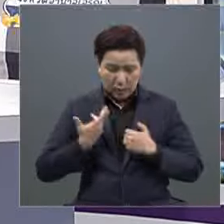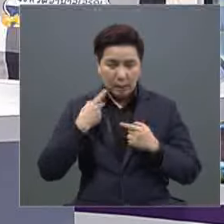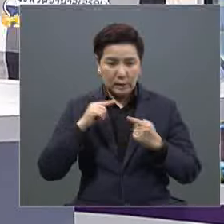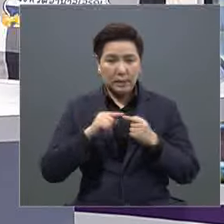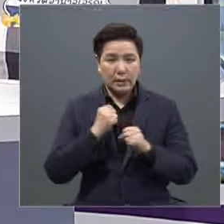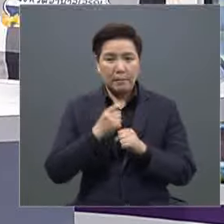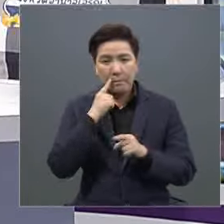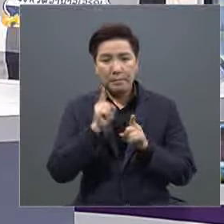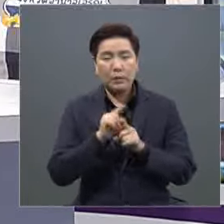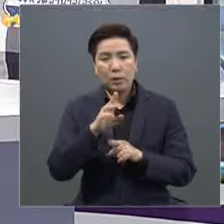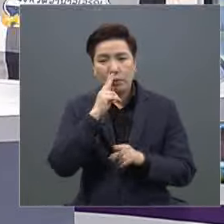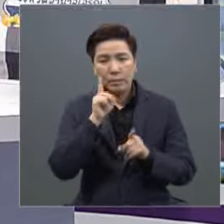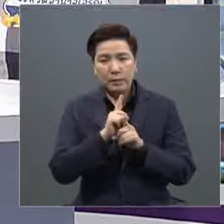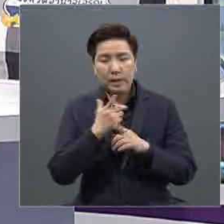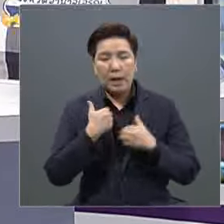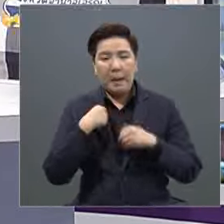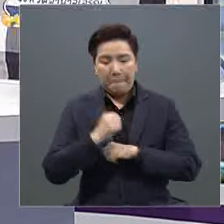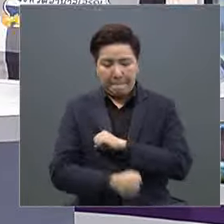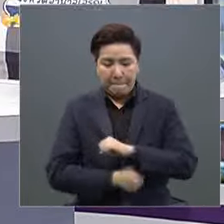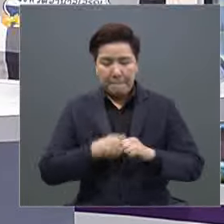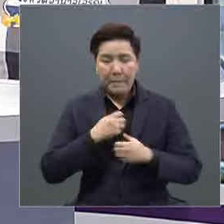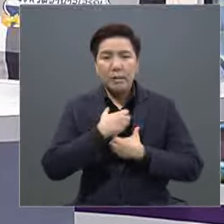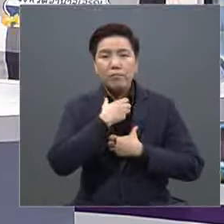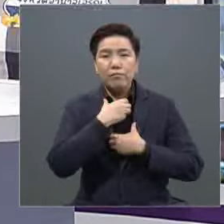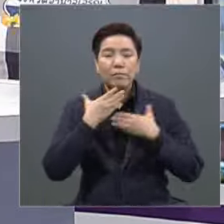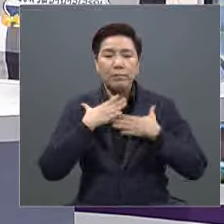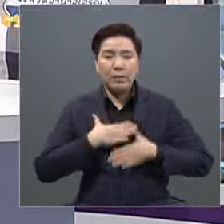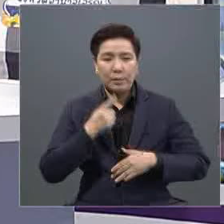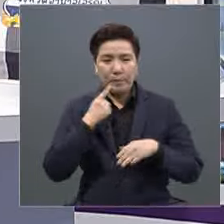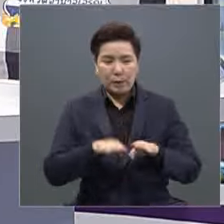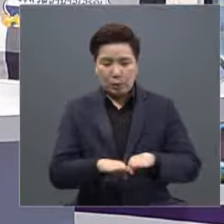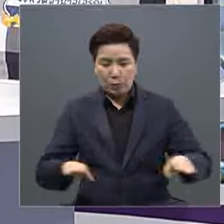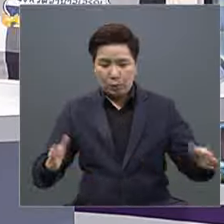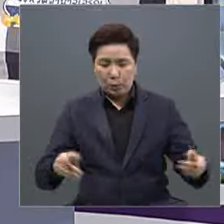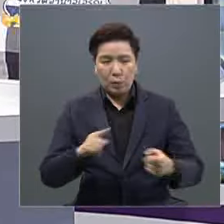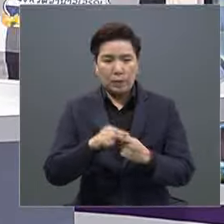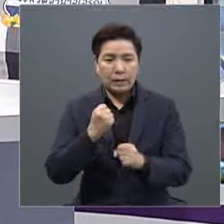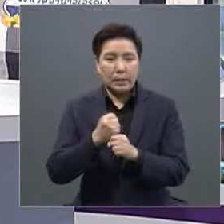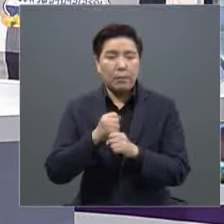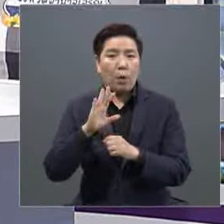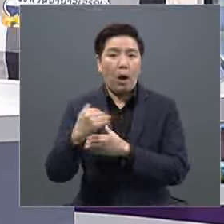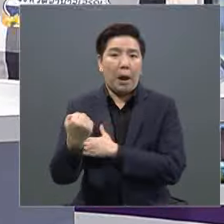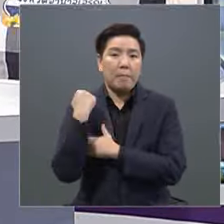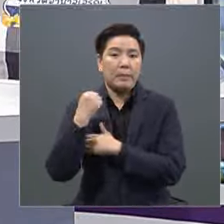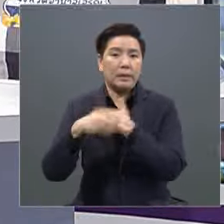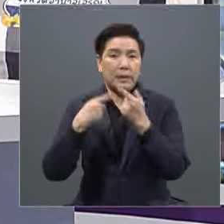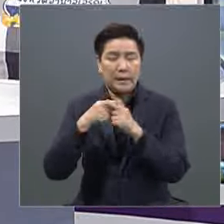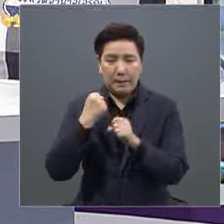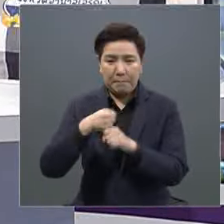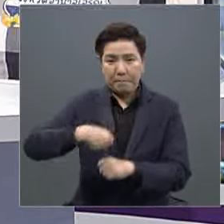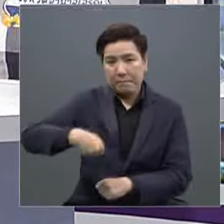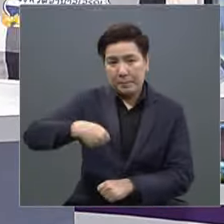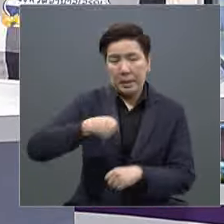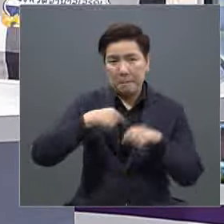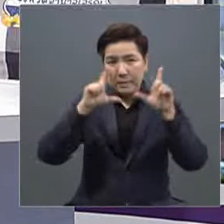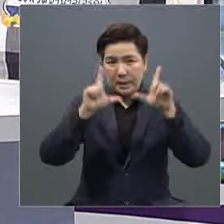พี่ป๋องเองใช่ไหมคะก็เป็นผ้าขาวม้า ใช่ผูกเป็นผ้าพันคอ ค่ะอย่างที่โต๊ะของเราจากร้านนุชมาที่อำนาจเจริญก็นำผ้าขาวม้ามาทำกระเป๋าลวดลายเยอะ